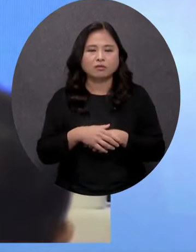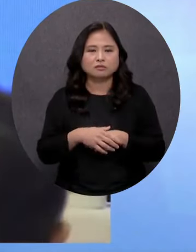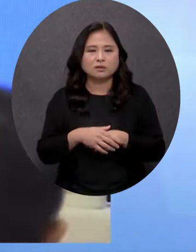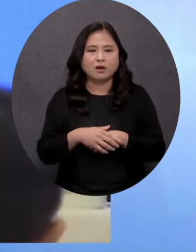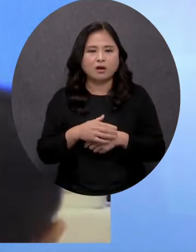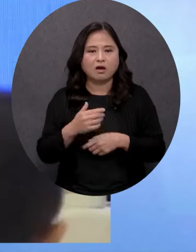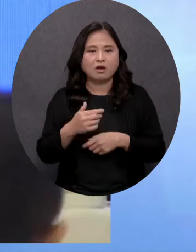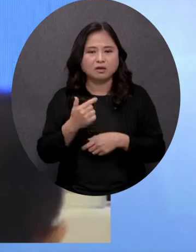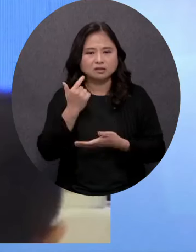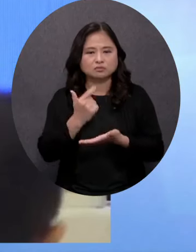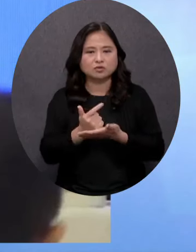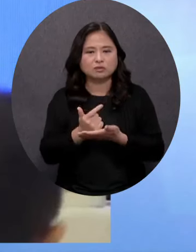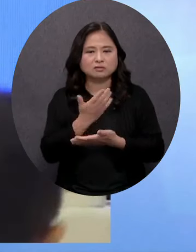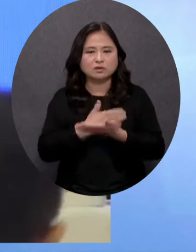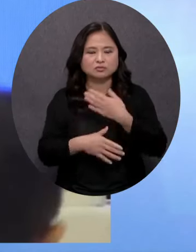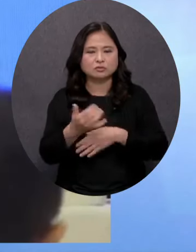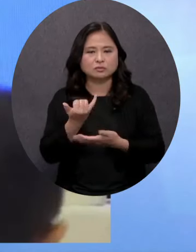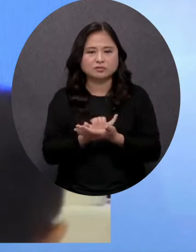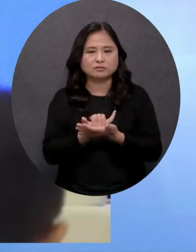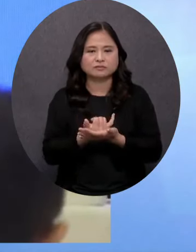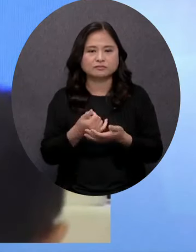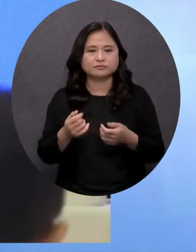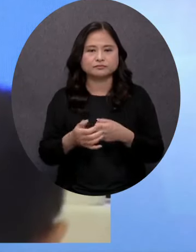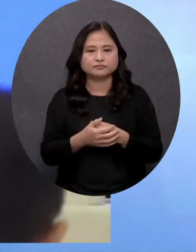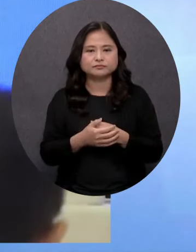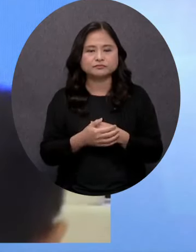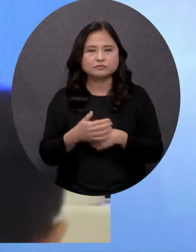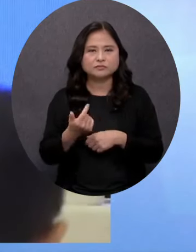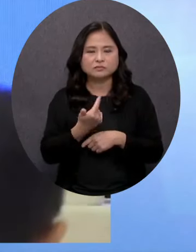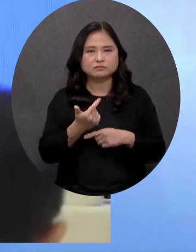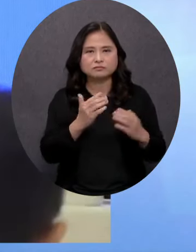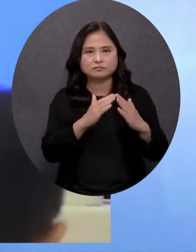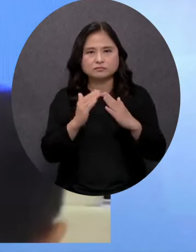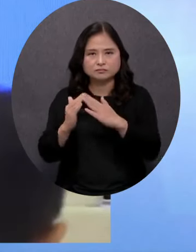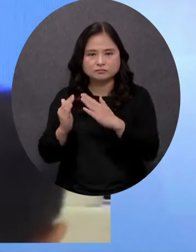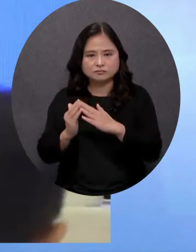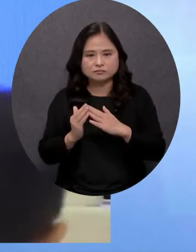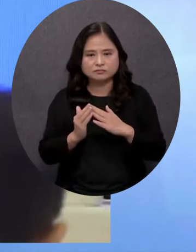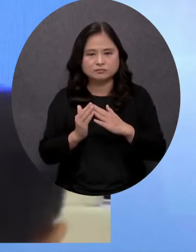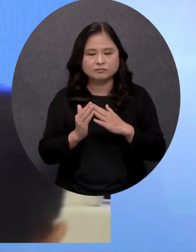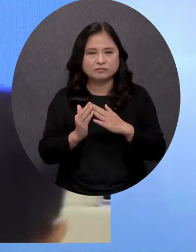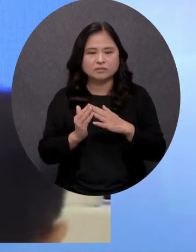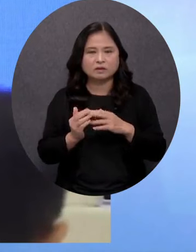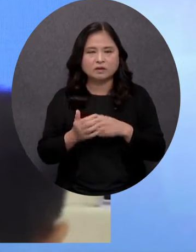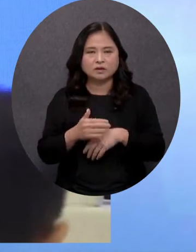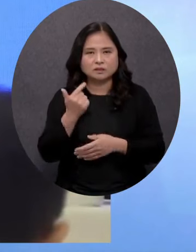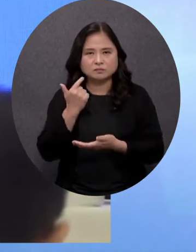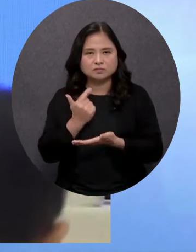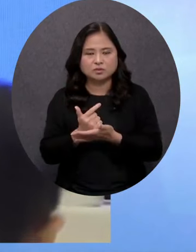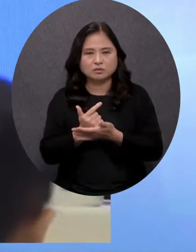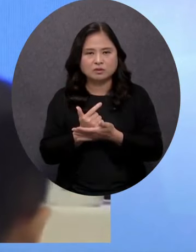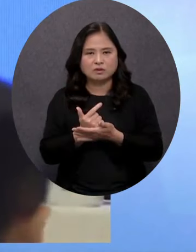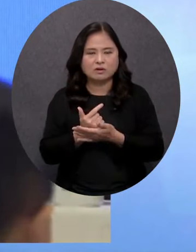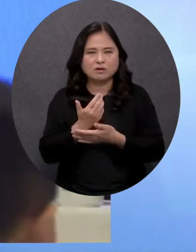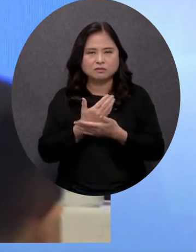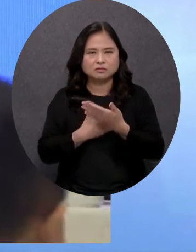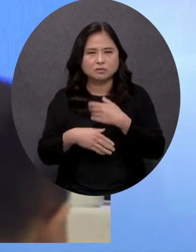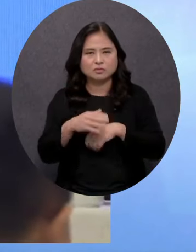人员伤亡，给多个家庭造成了严重伤亡。